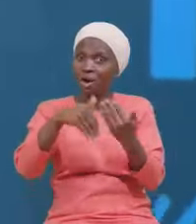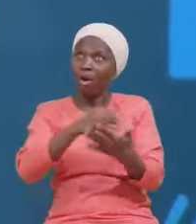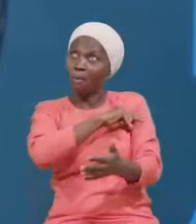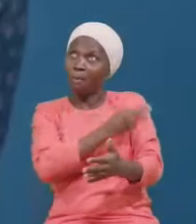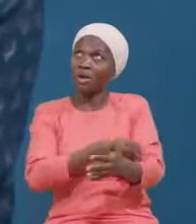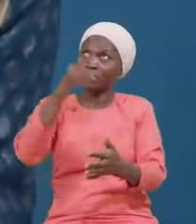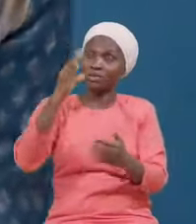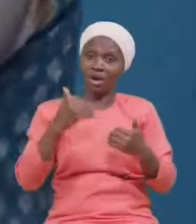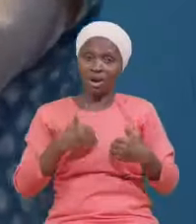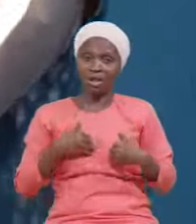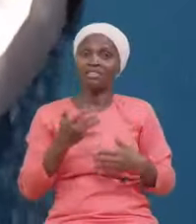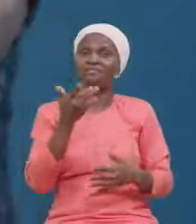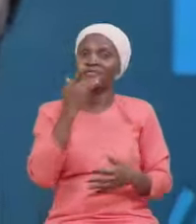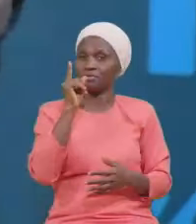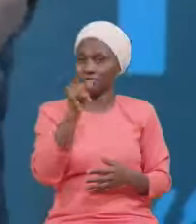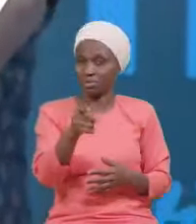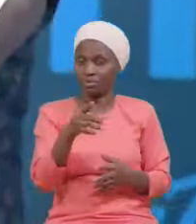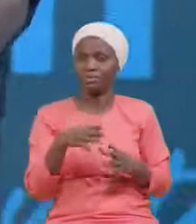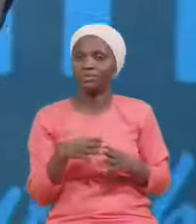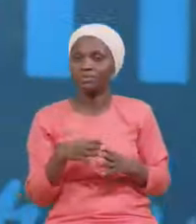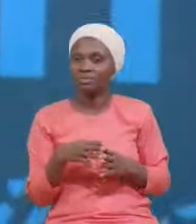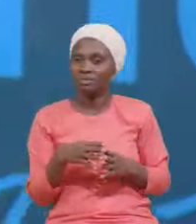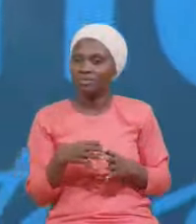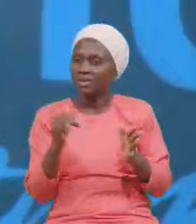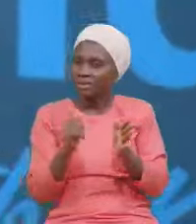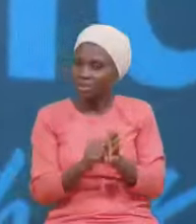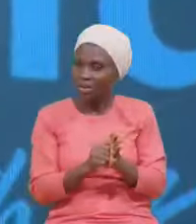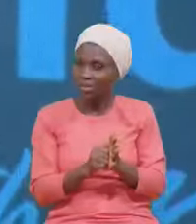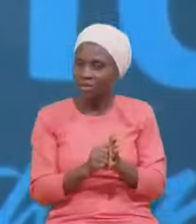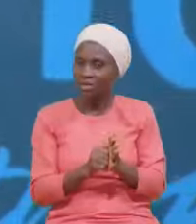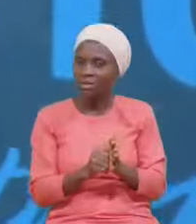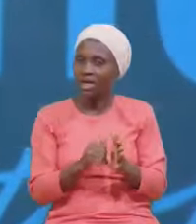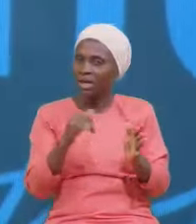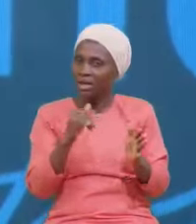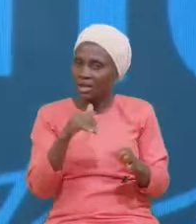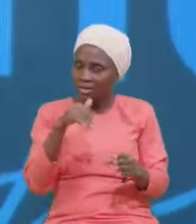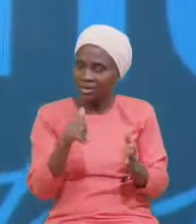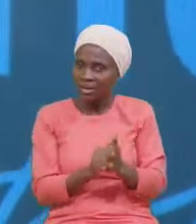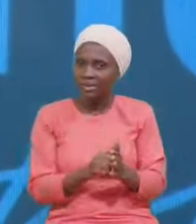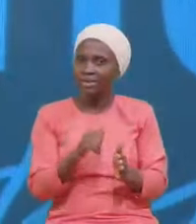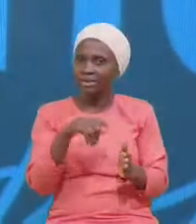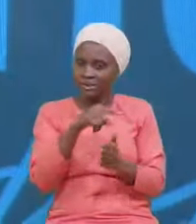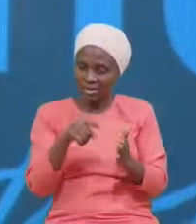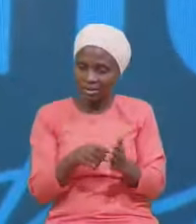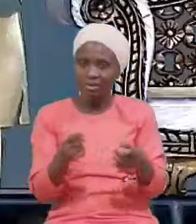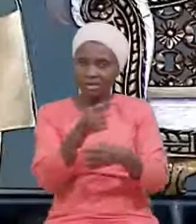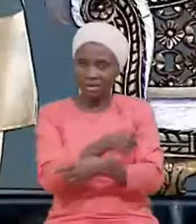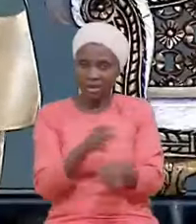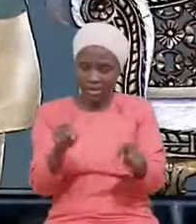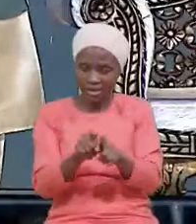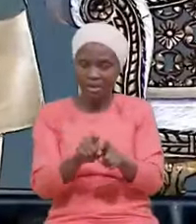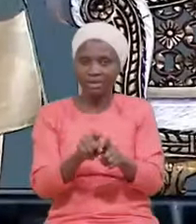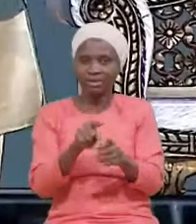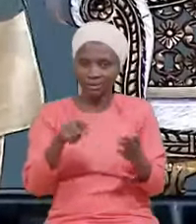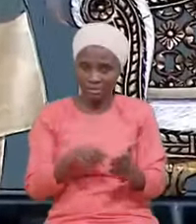has favored you. సర్వశక్తిగల దేవుడు మీకు అనుగ్రహం చూపారు. At such a day like this. ఆయన ఇటువంటి గొప్ప రోజు మీకు అనుగ్రహించారు.